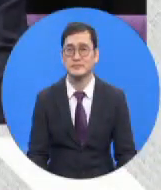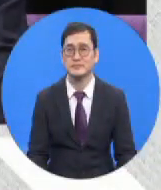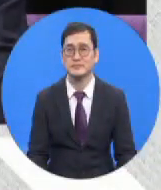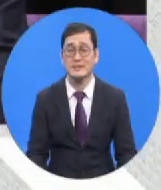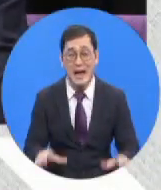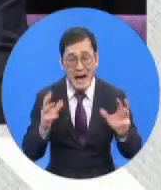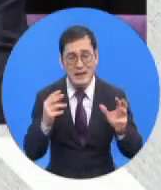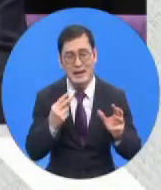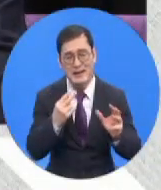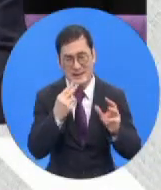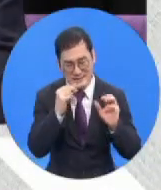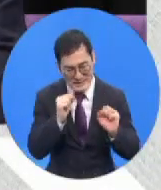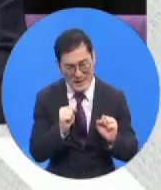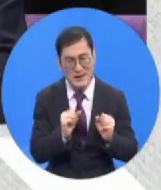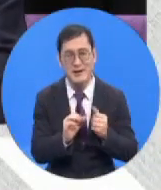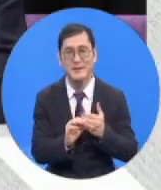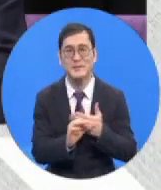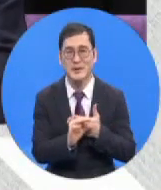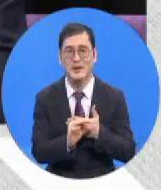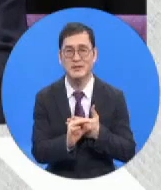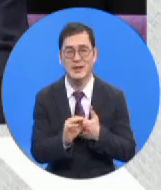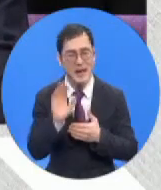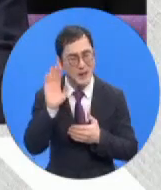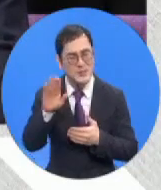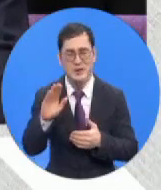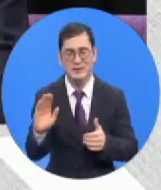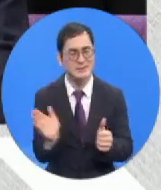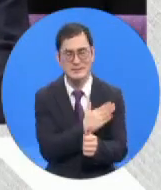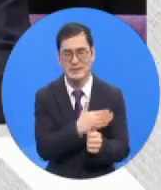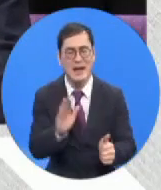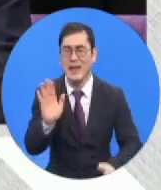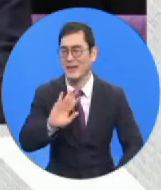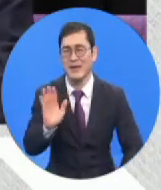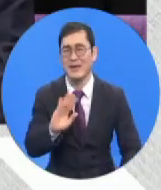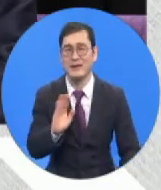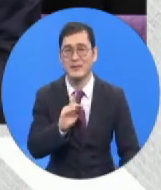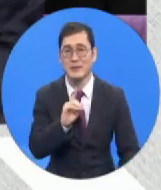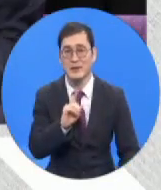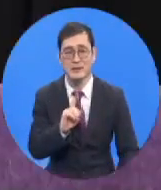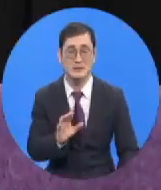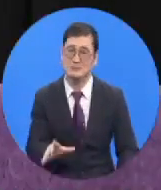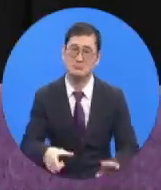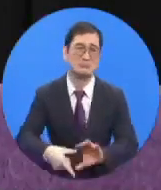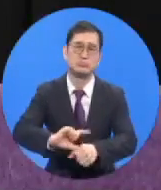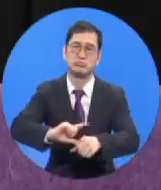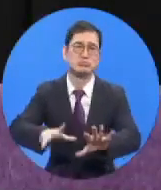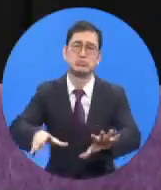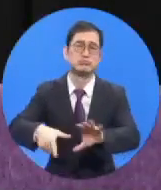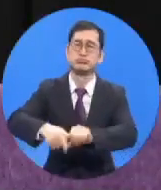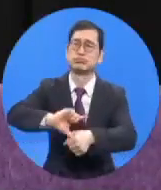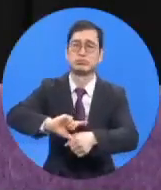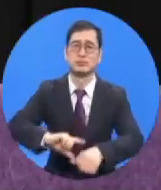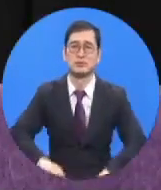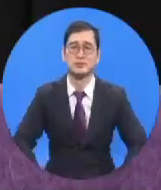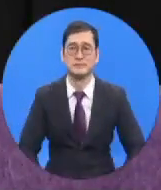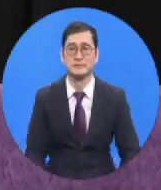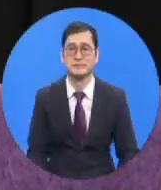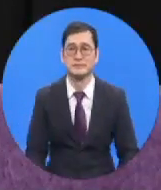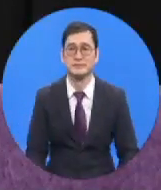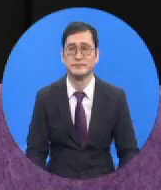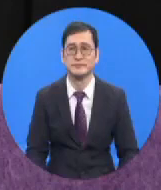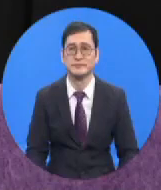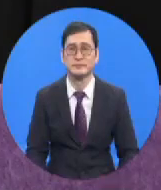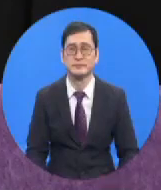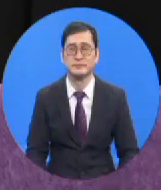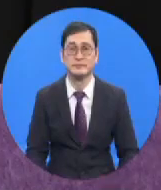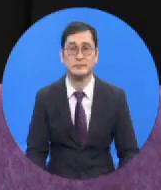더 많은 시민들이 화가 난 것 같더라고요. 어떻게 보셨어요? 그러니까 결과적으로는 잘못을 뉘우치고 있지 않은 것이죠.